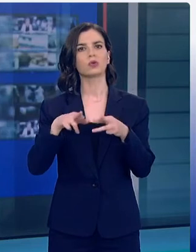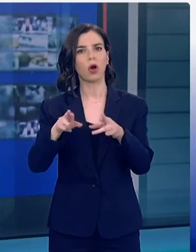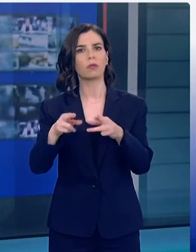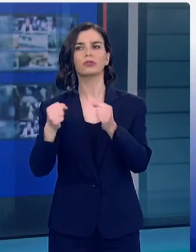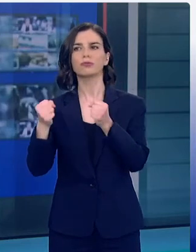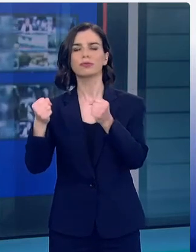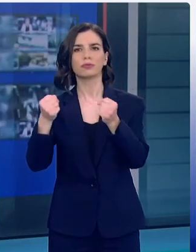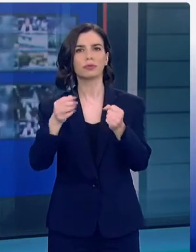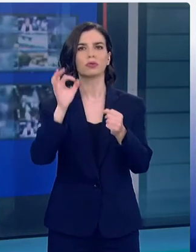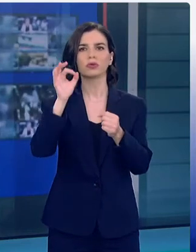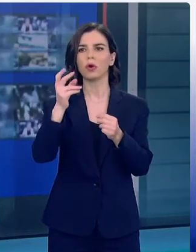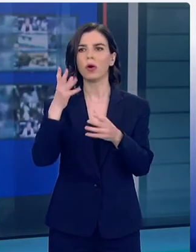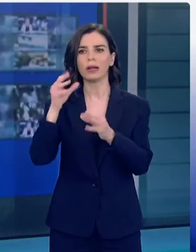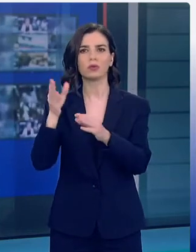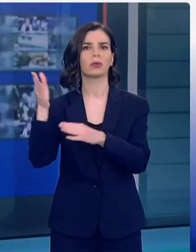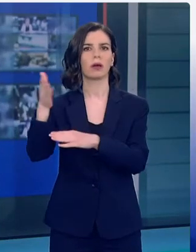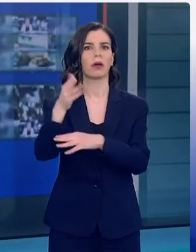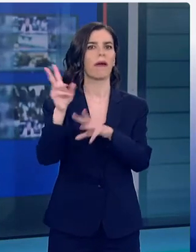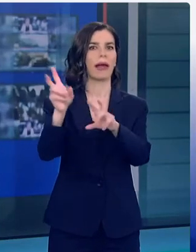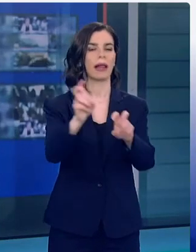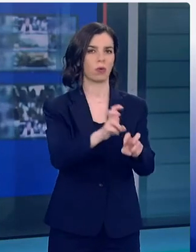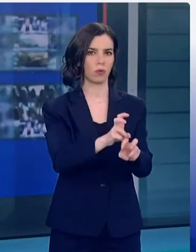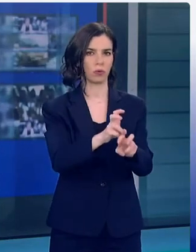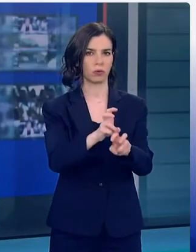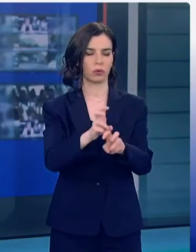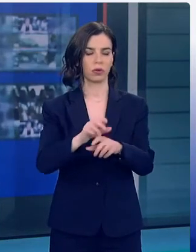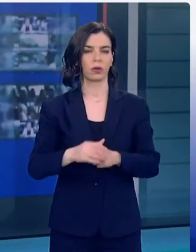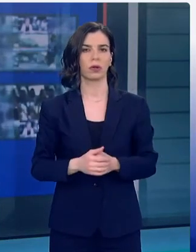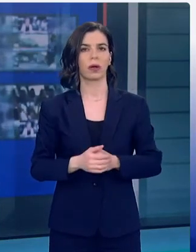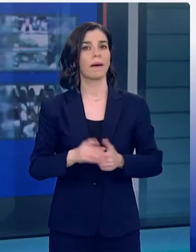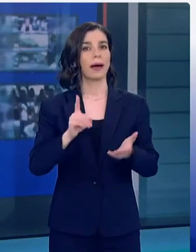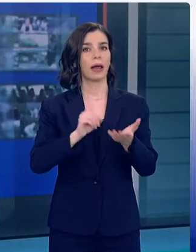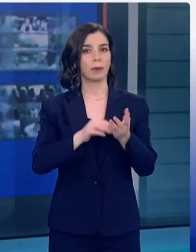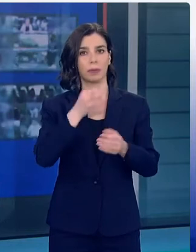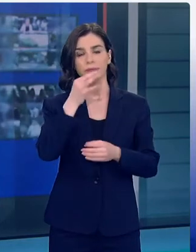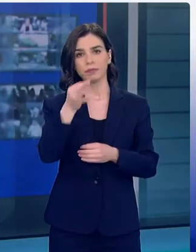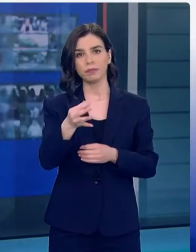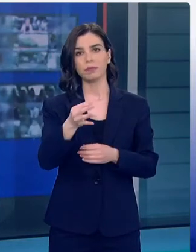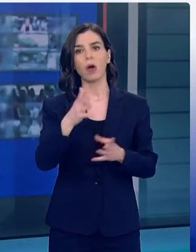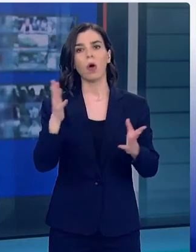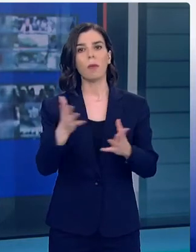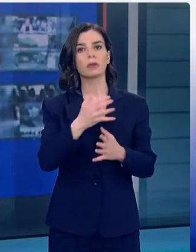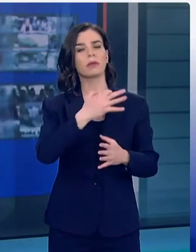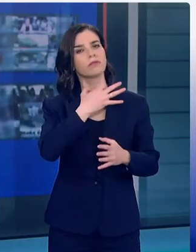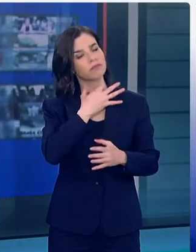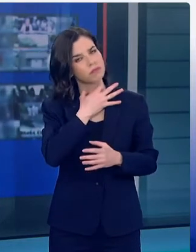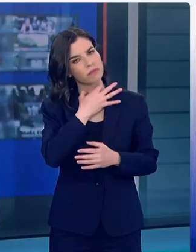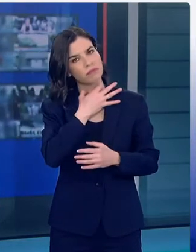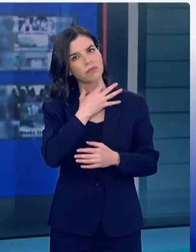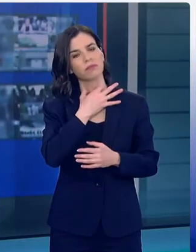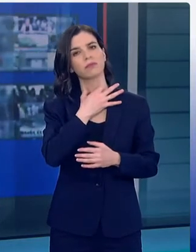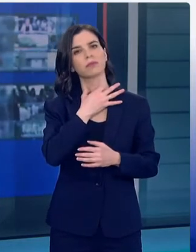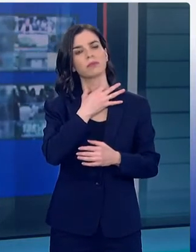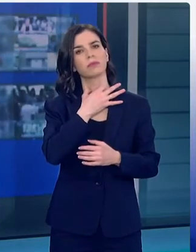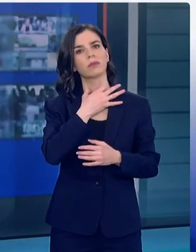να επιτελέσουν το έργο τους. Σε κάθε περίπτωση όμως πρέπει να τονίσουμε ότι οποτεδήποτε χρειαστεί και